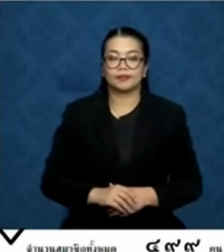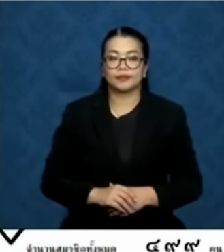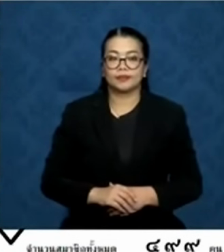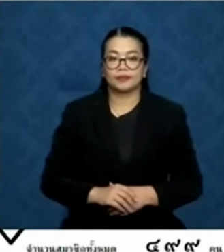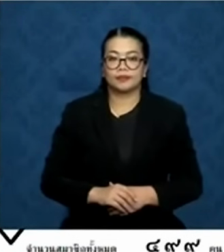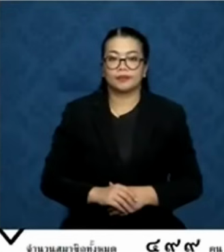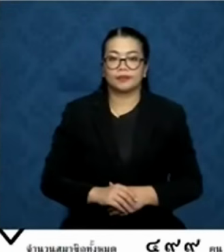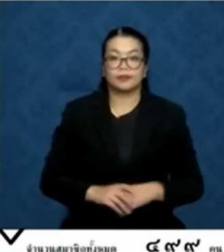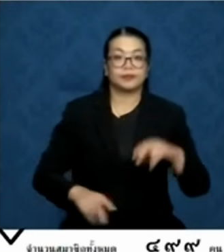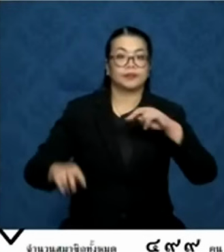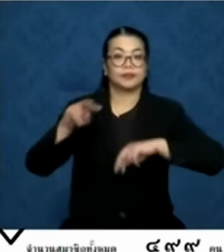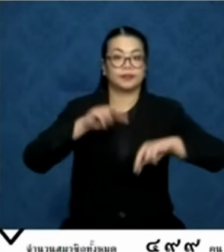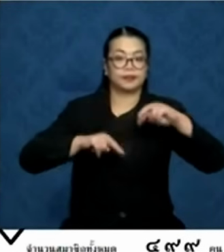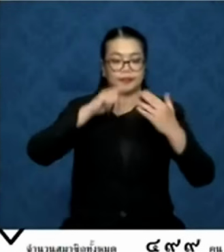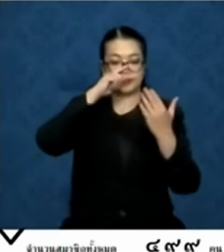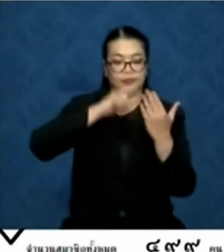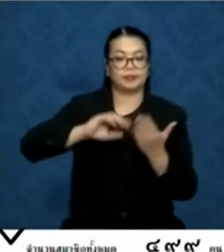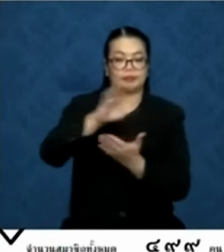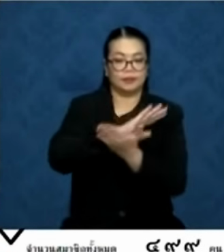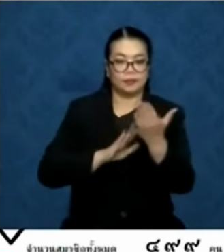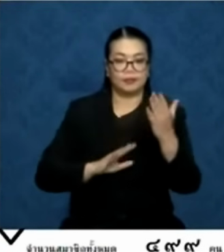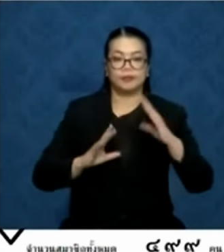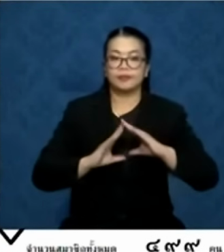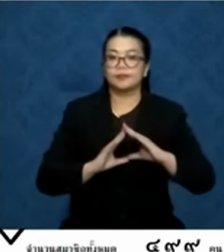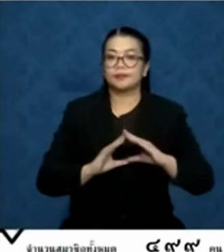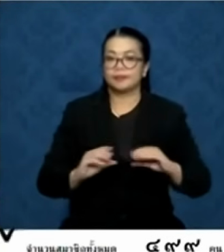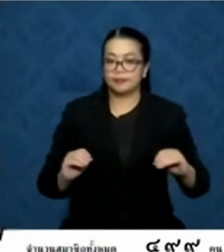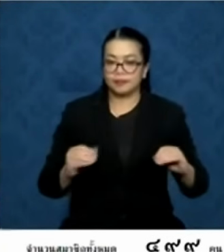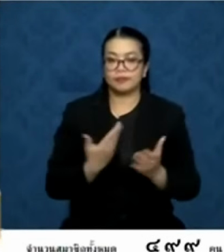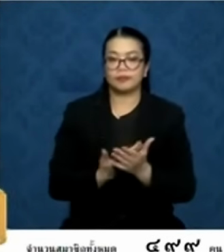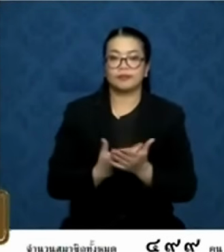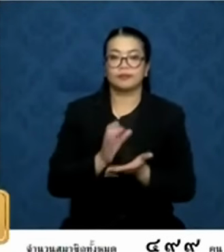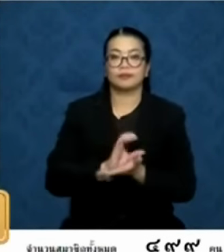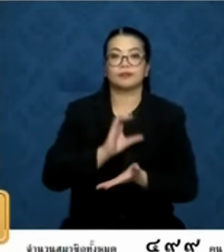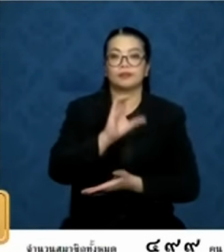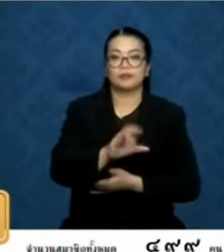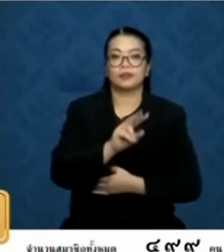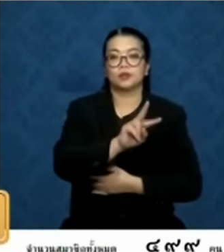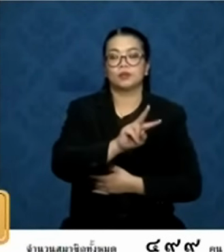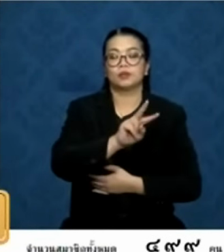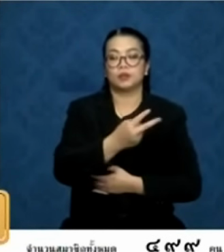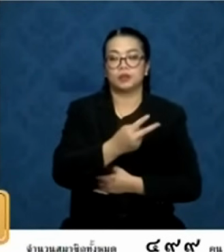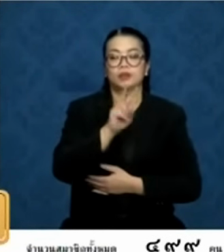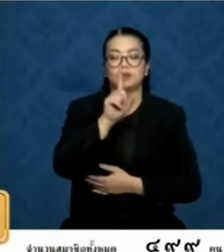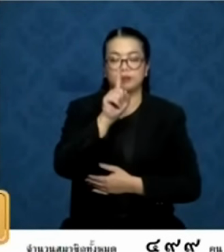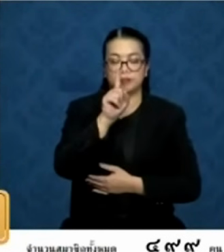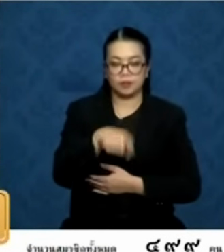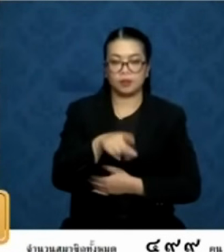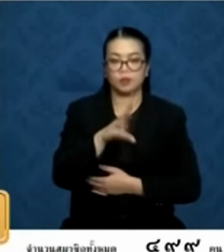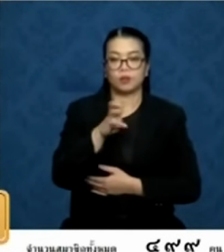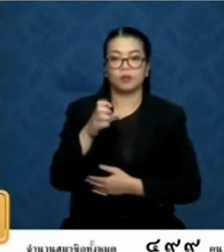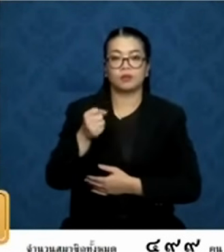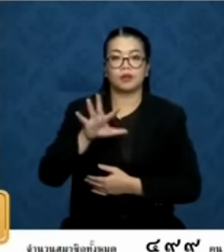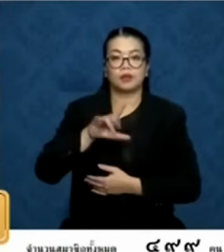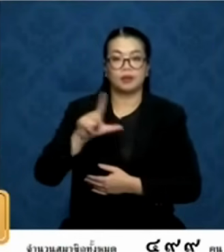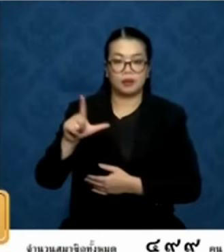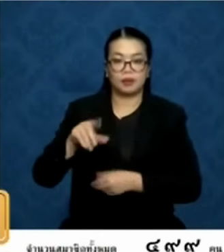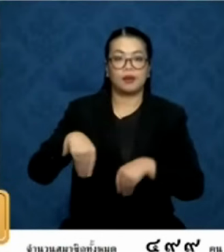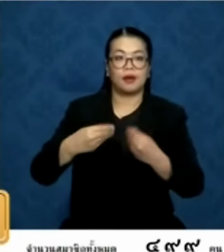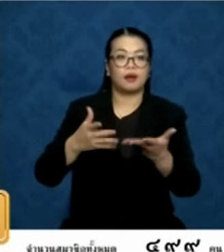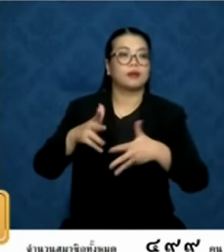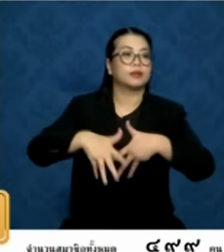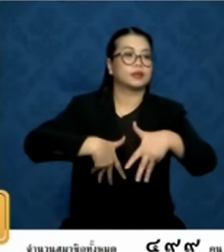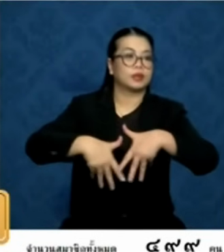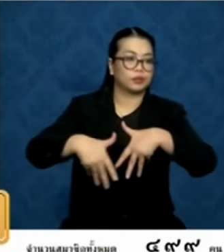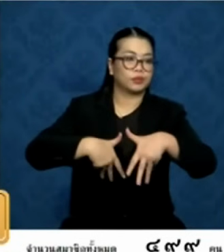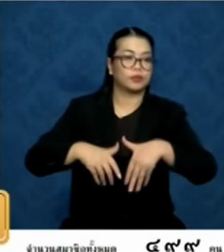การรักษาความสงบภายในประเทศงบประมาณ 21,615 ล้านบาทเพื่อให้ประชาชน